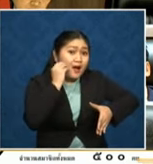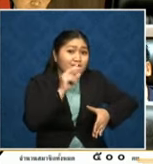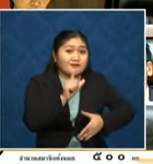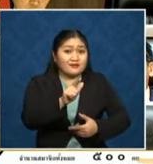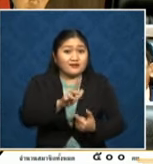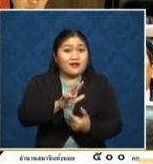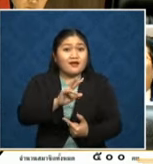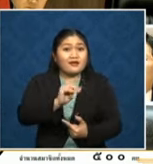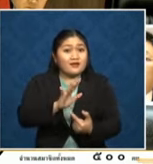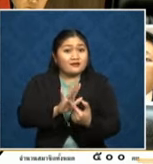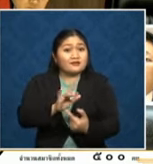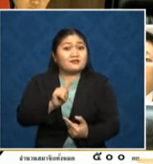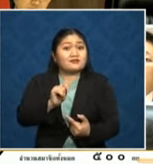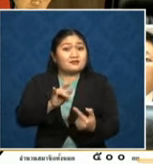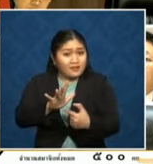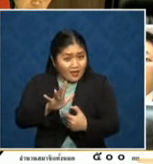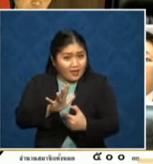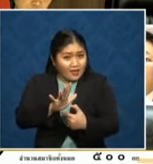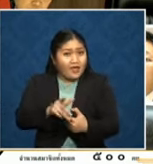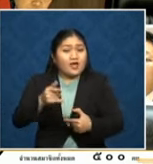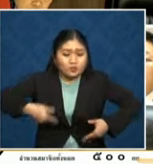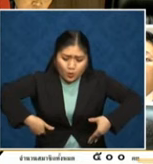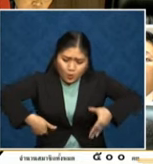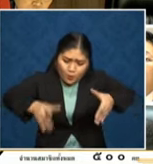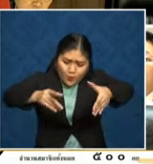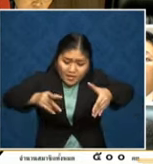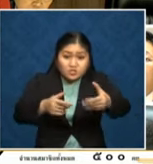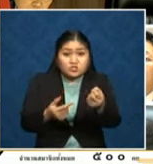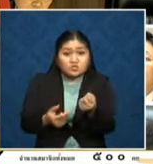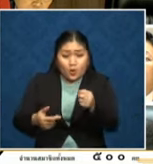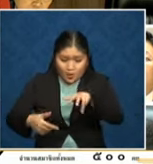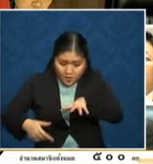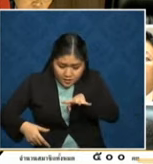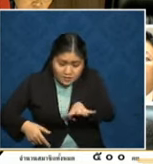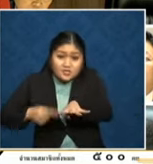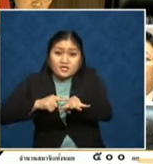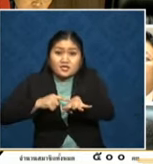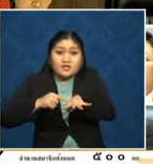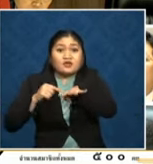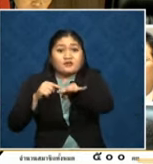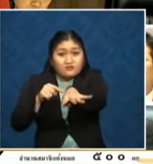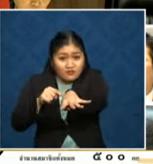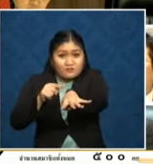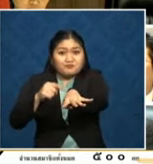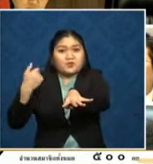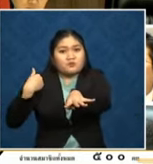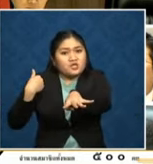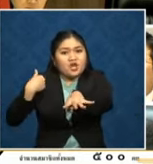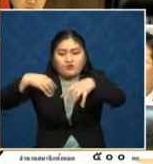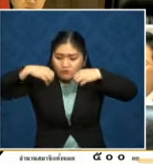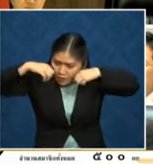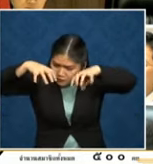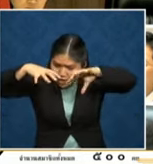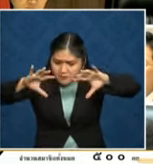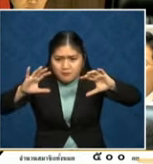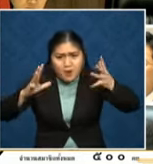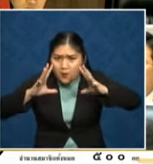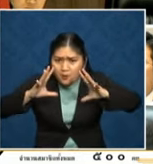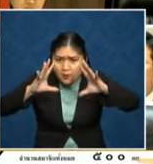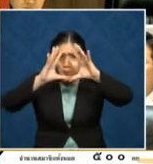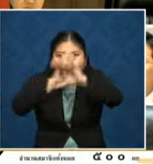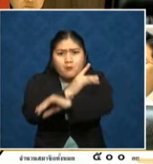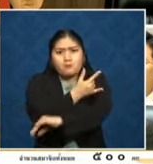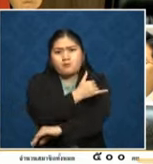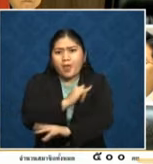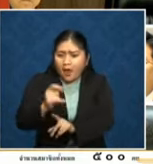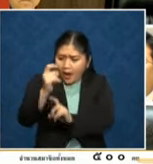ภอสังขะประกอบกับถนนนี้เป็นถนน4ช่องจราจรบางจุดยังไม่มีไฟฟ้าส่องสว่างเสี่ยงต่อการเกิดอุบัติเห